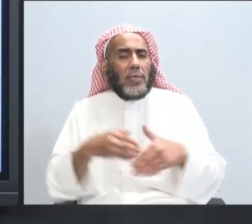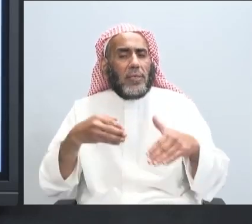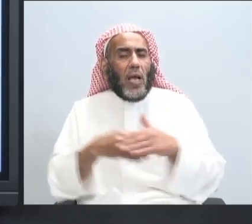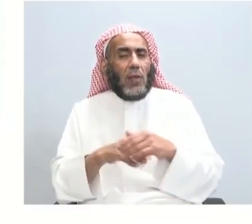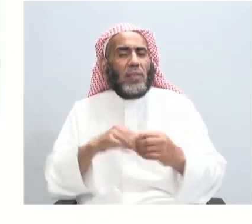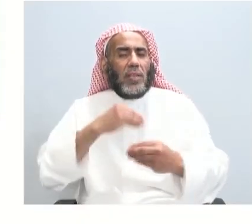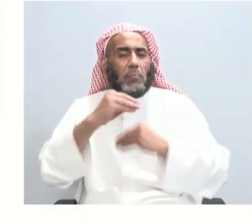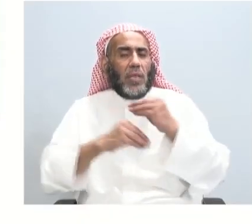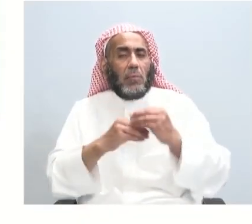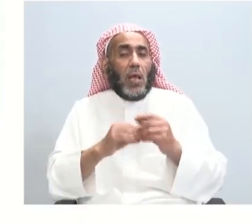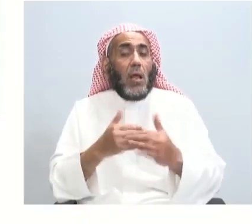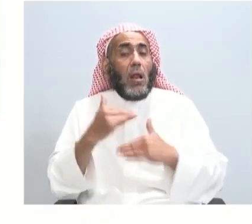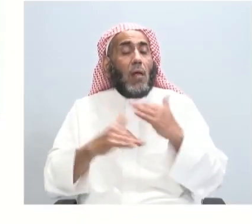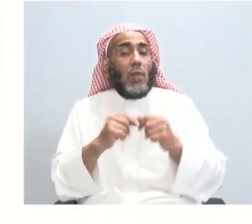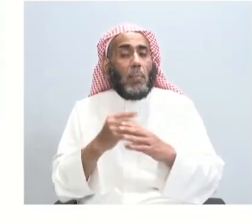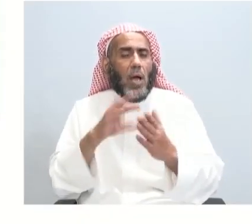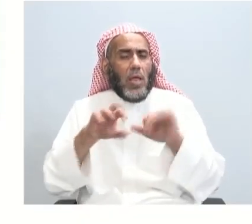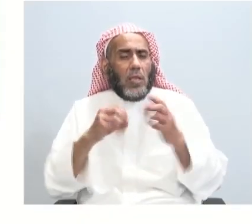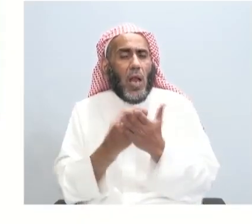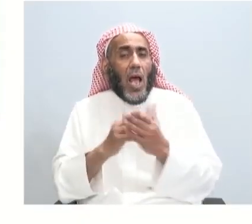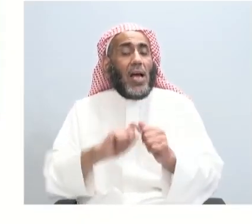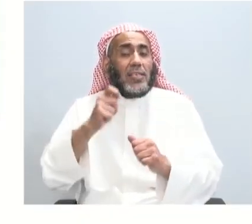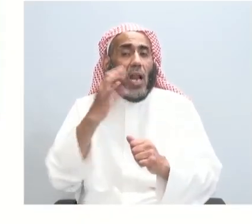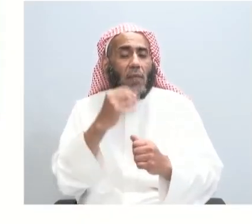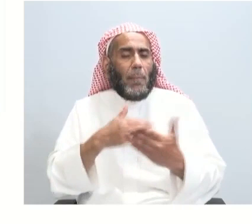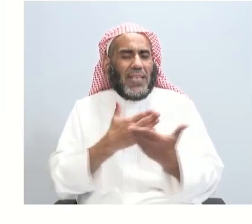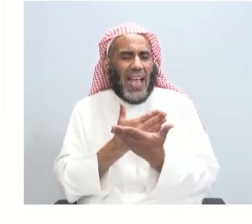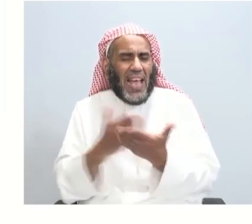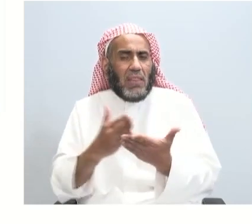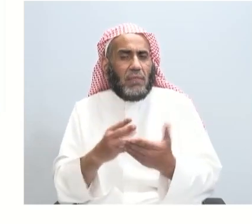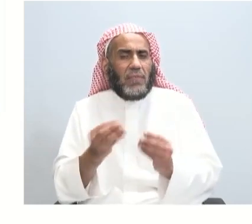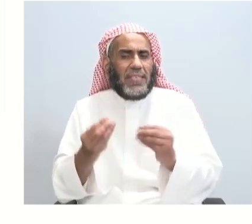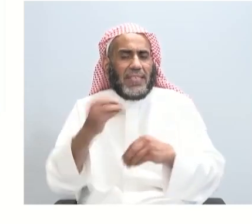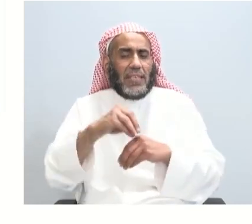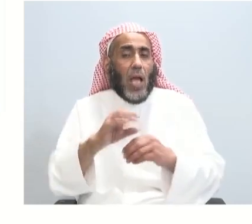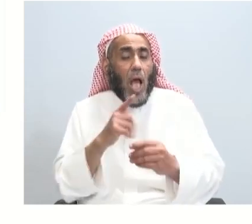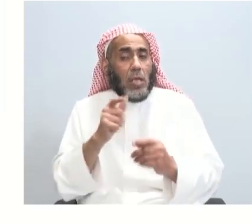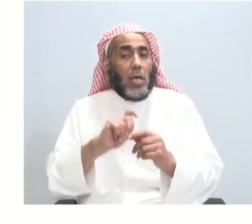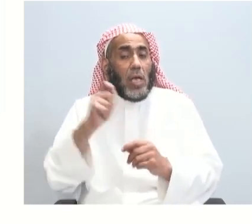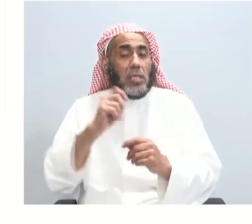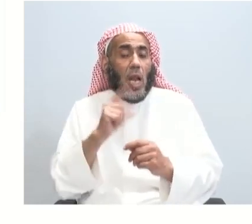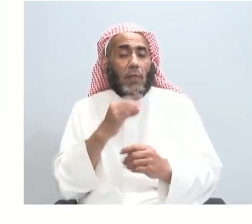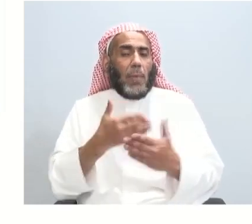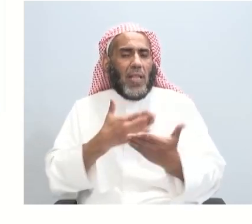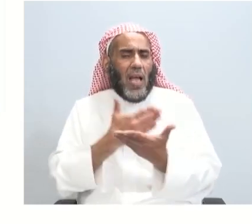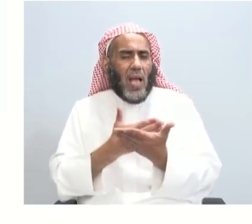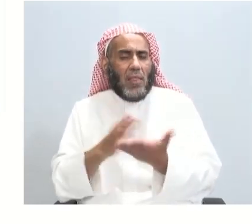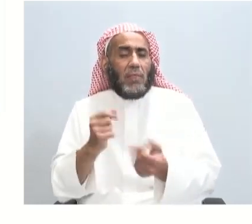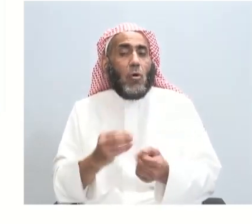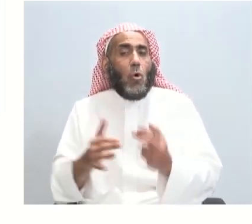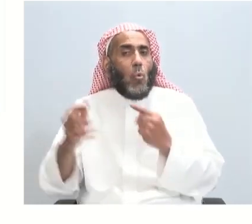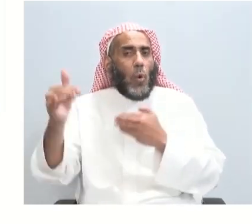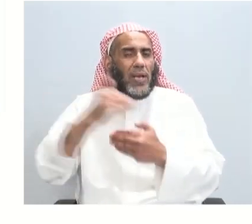نظام تقليبات. فالبحث في المعجم نحتاج إلى معرفة أصل اللفظ بعد حذف زوائده، تعرف أصل اللفظ بعد حذف زوائده